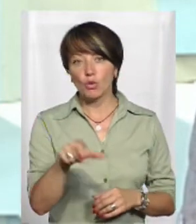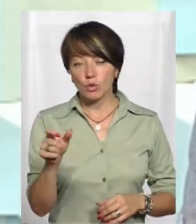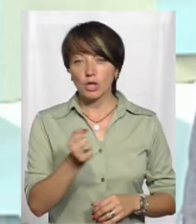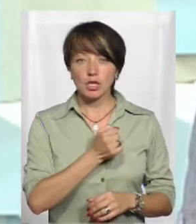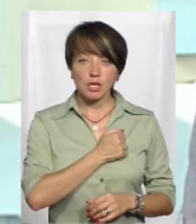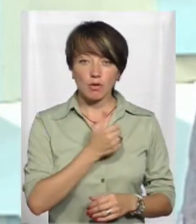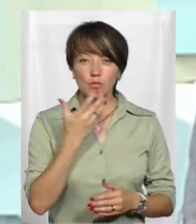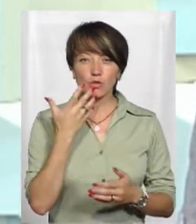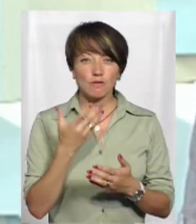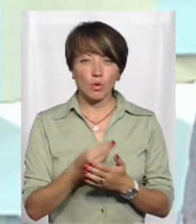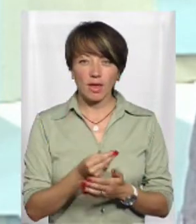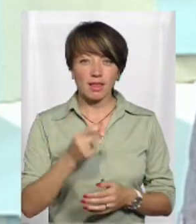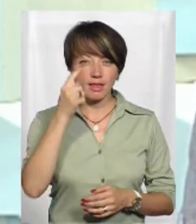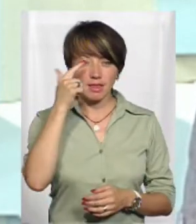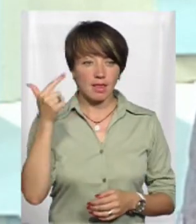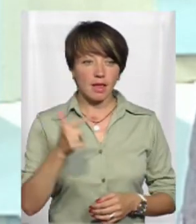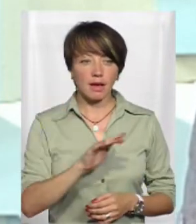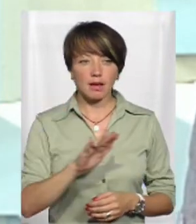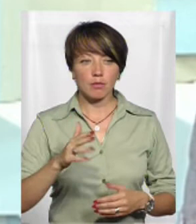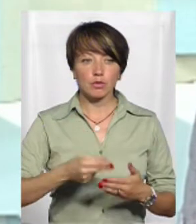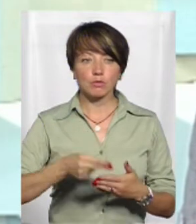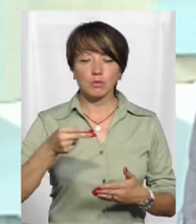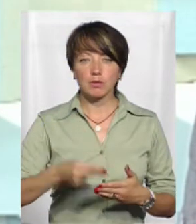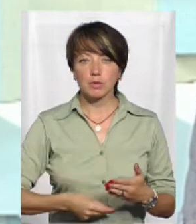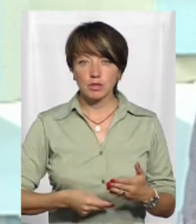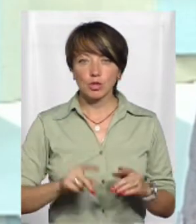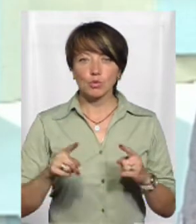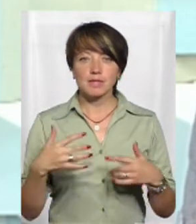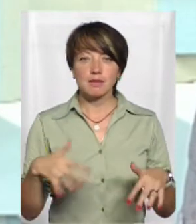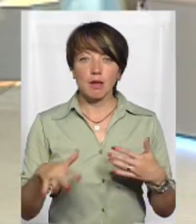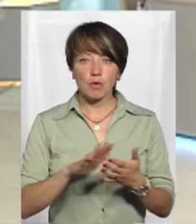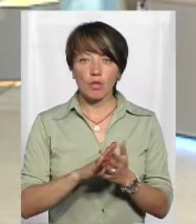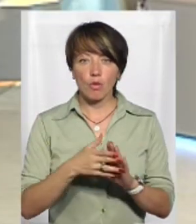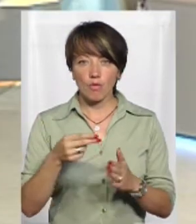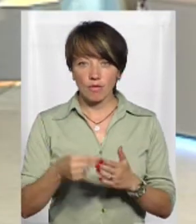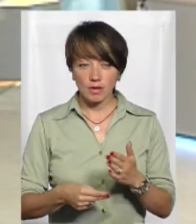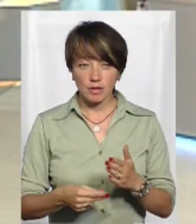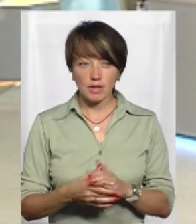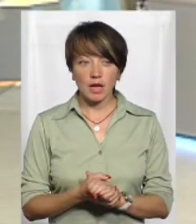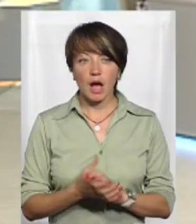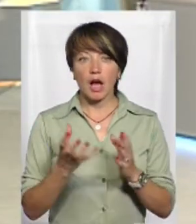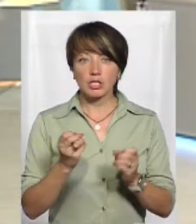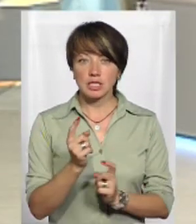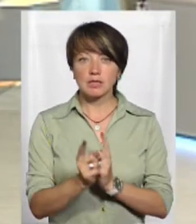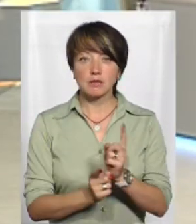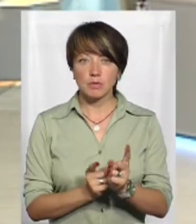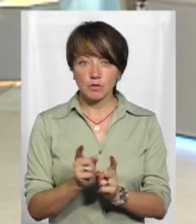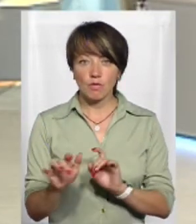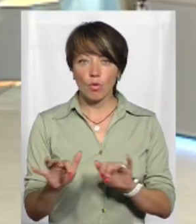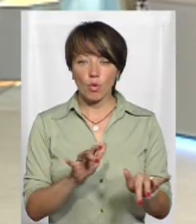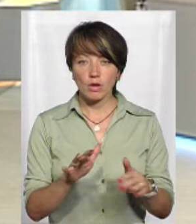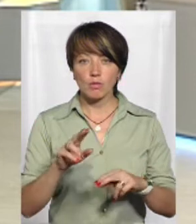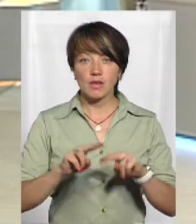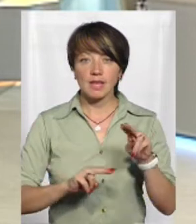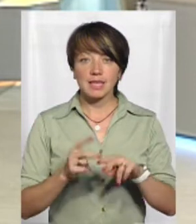своїй більшості неграмотності підписують дуже кволі договори. А ще деколи вони змінюються в ході будівництва Ну, те,